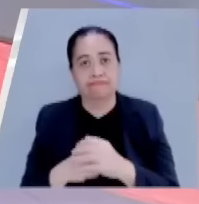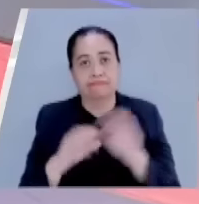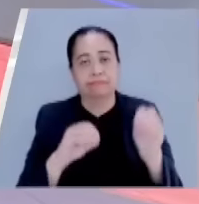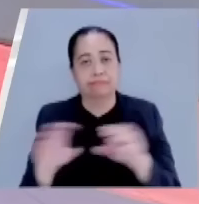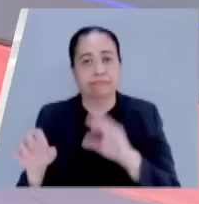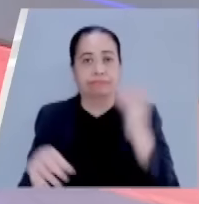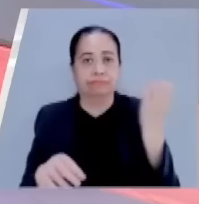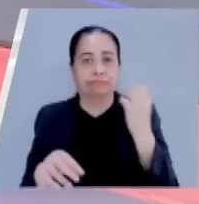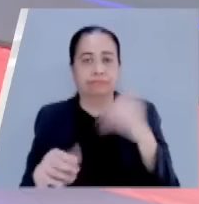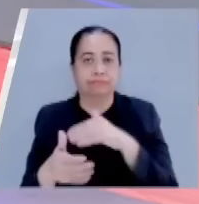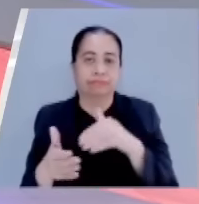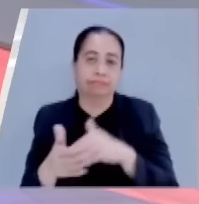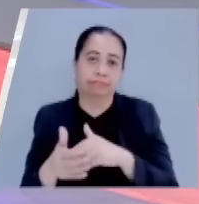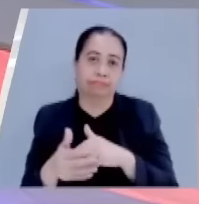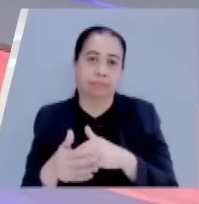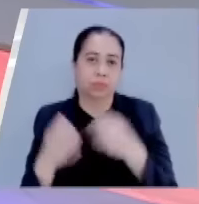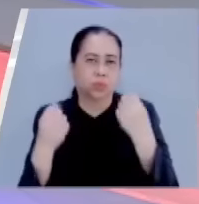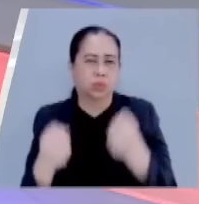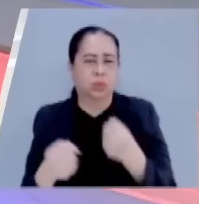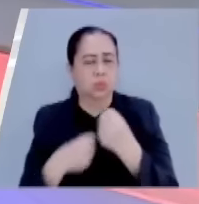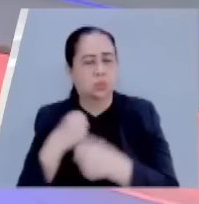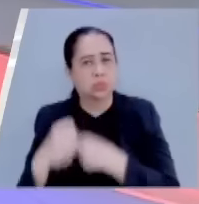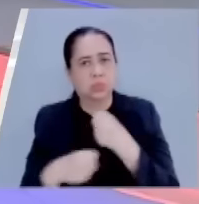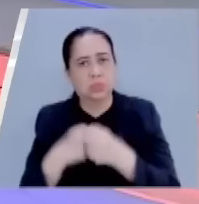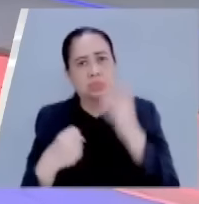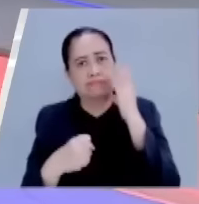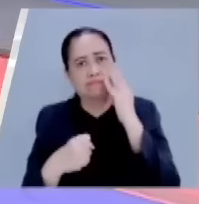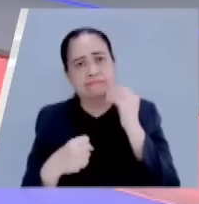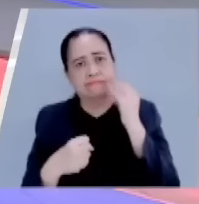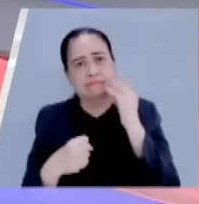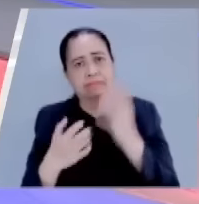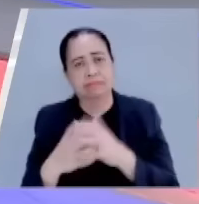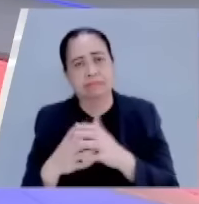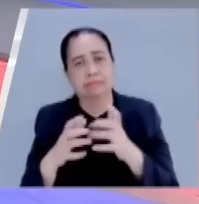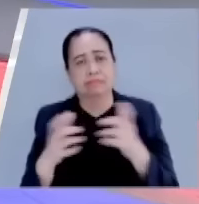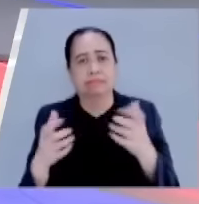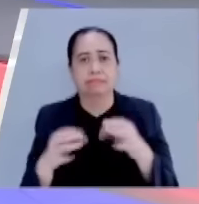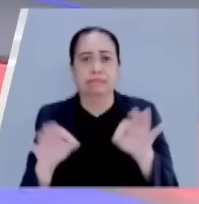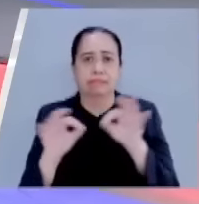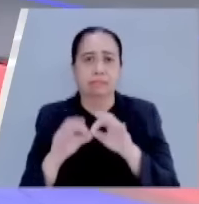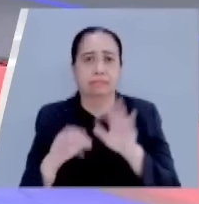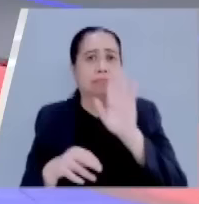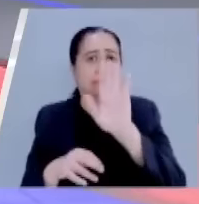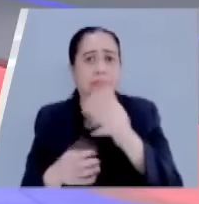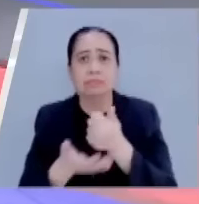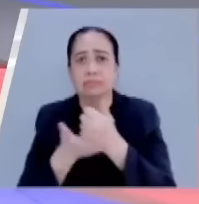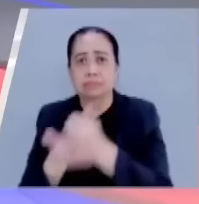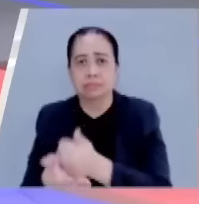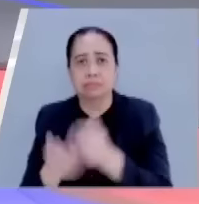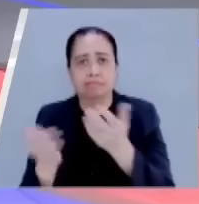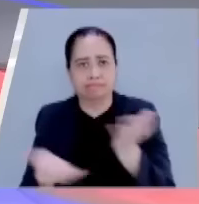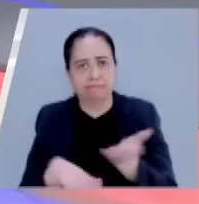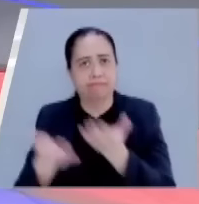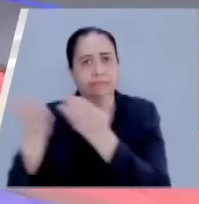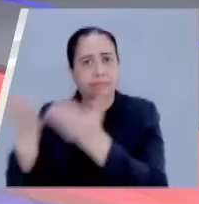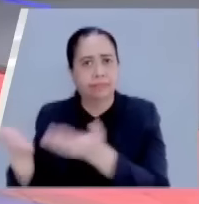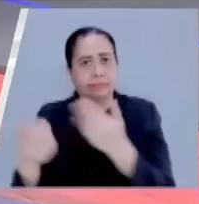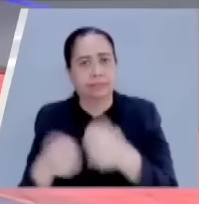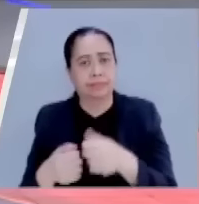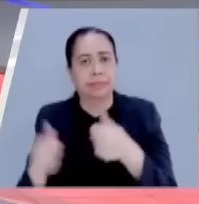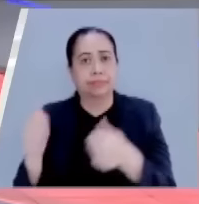muna. Sa tindi ng kalbaryong kanilang pasan, malaking bagay yung inyong tulong na agad inihati doon sa ilalim